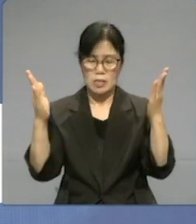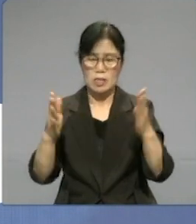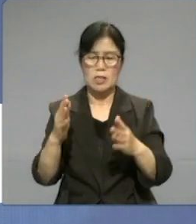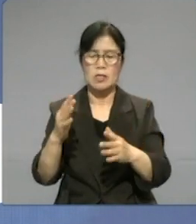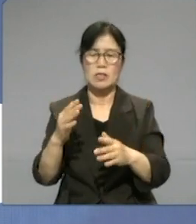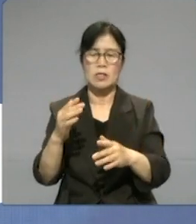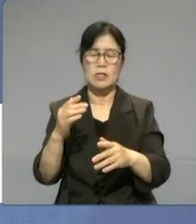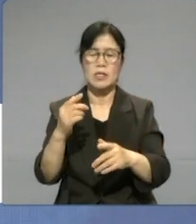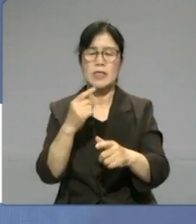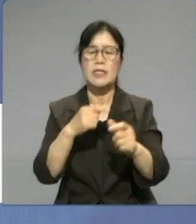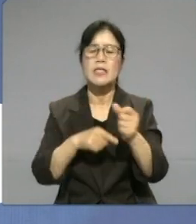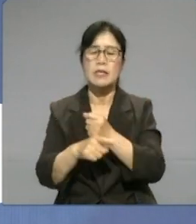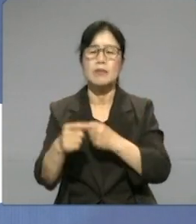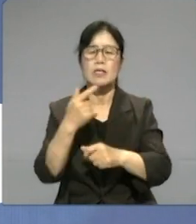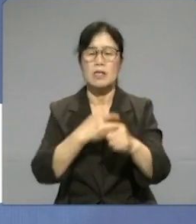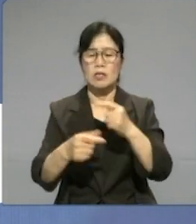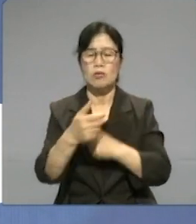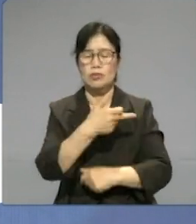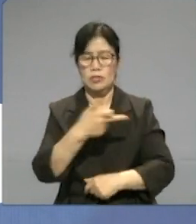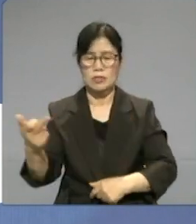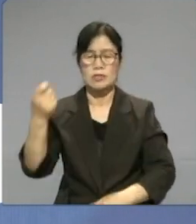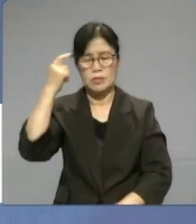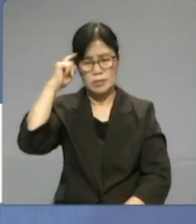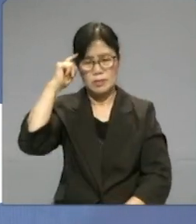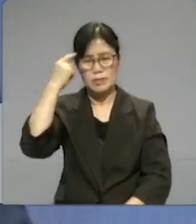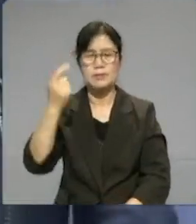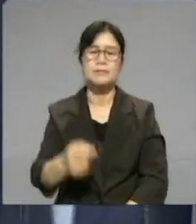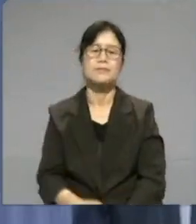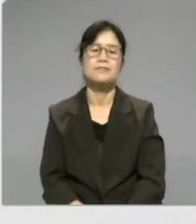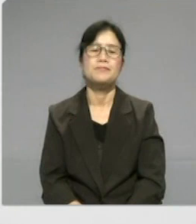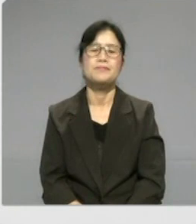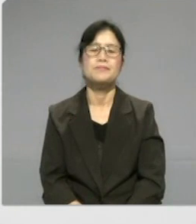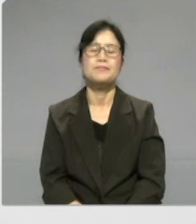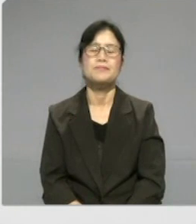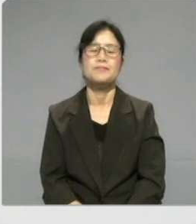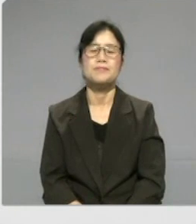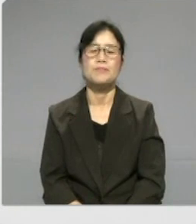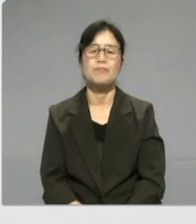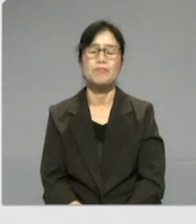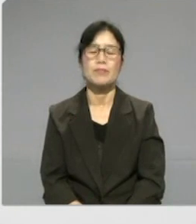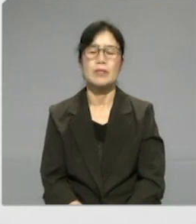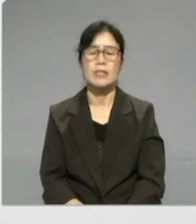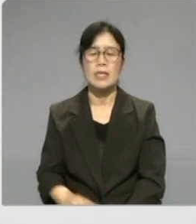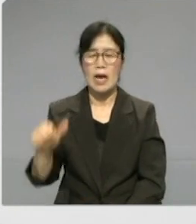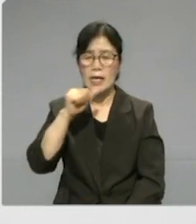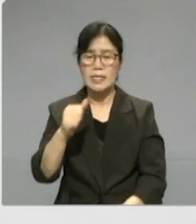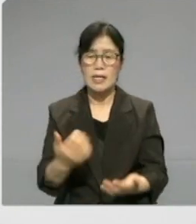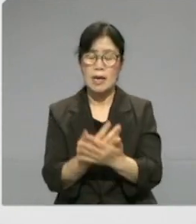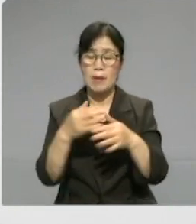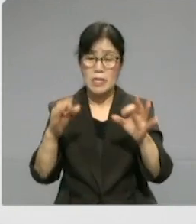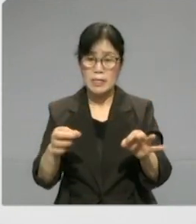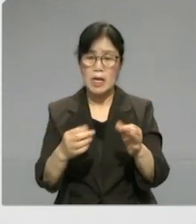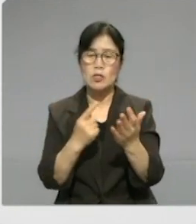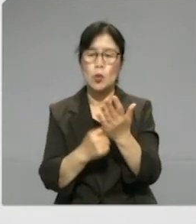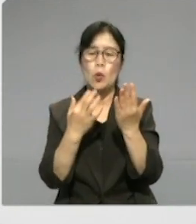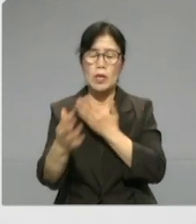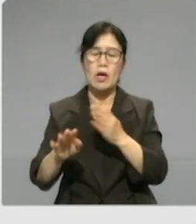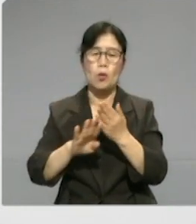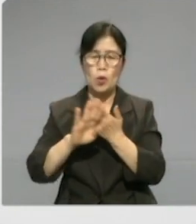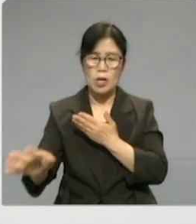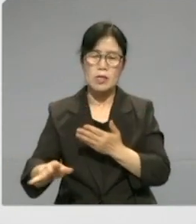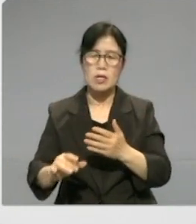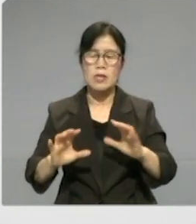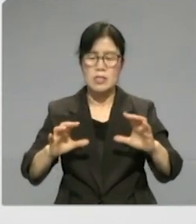것은 더욱 의미가 크다고 생각합니다 에도 인천에선 OECD 세계